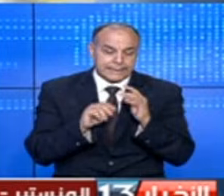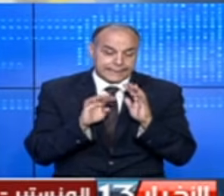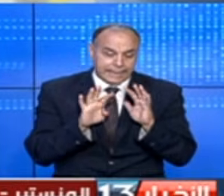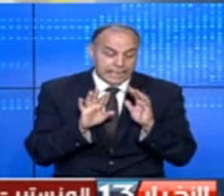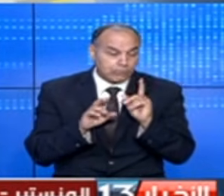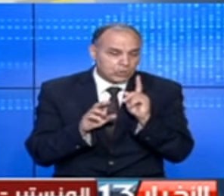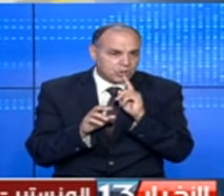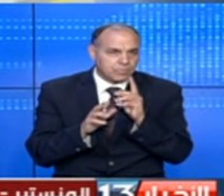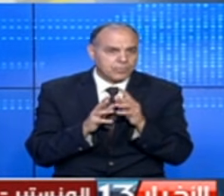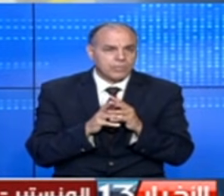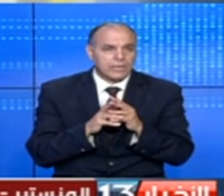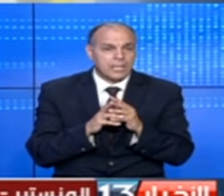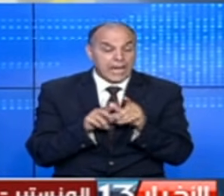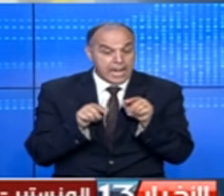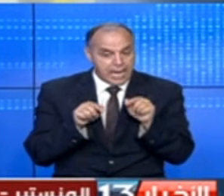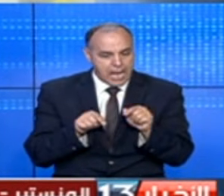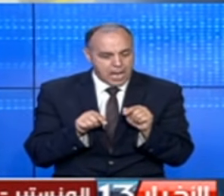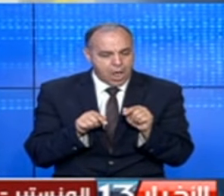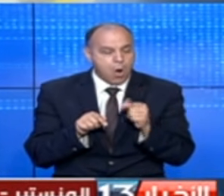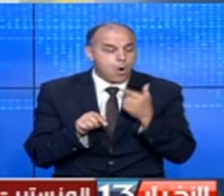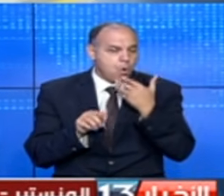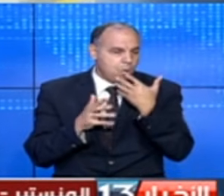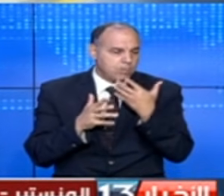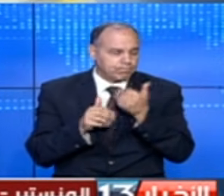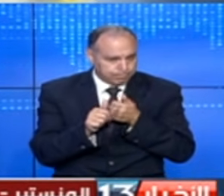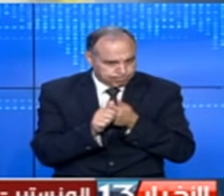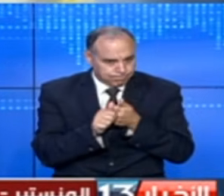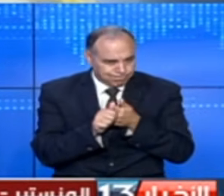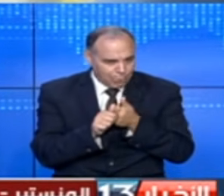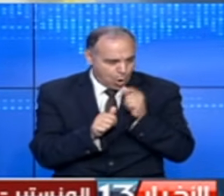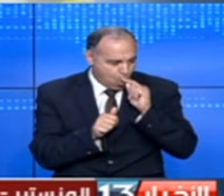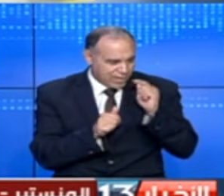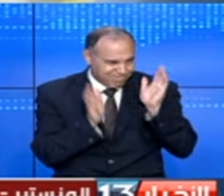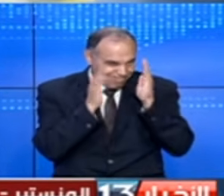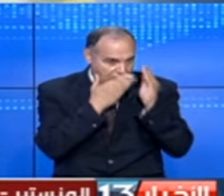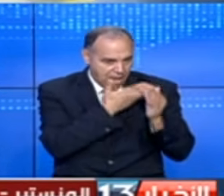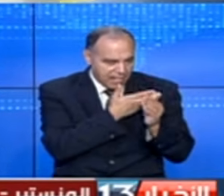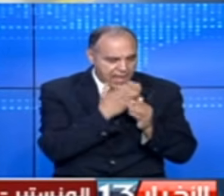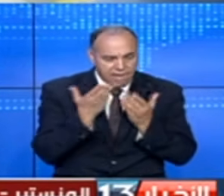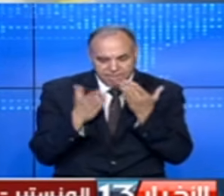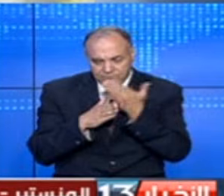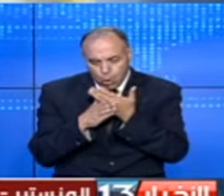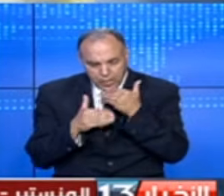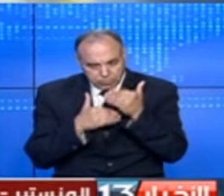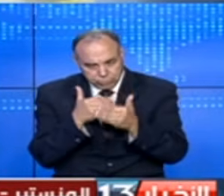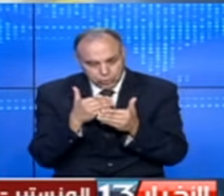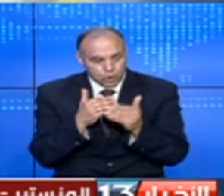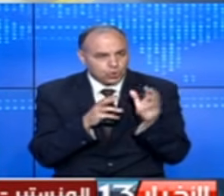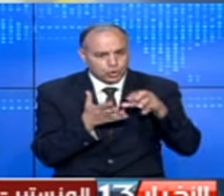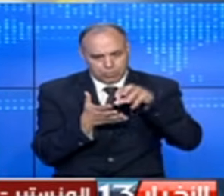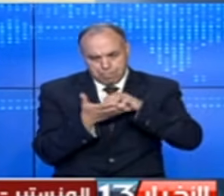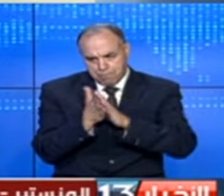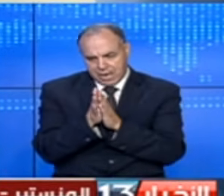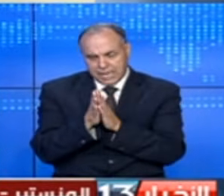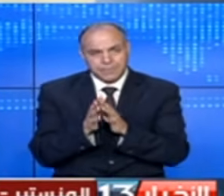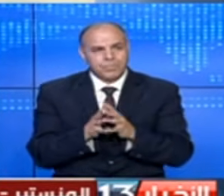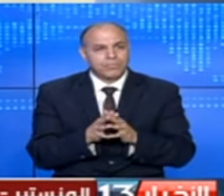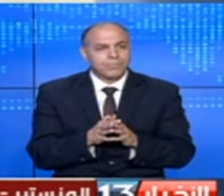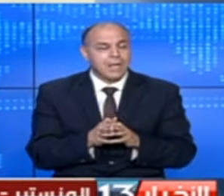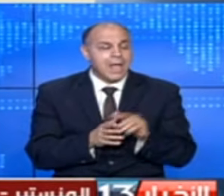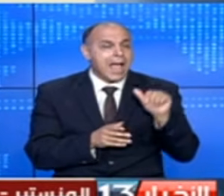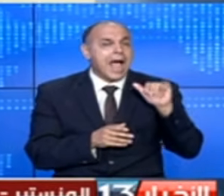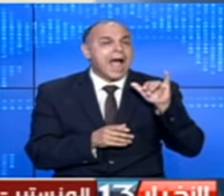9 سنين. لهنا زاد قعدنا نتابعه أحمد في المدرسة ويجي للسنتر أون باراليل.